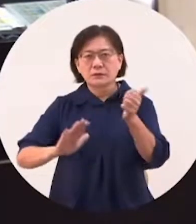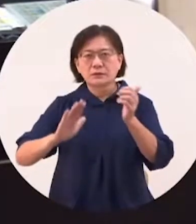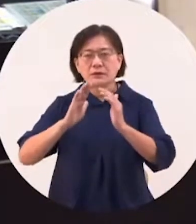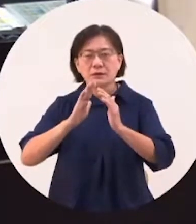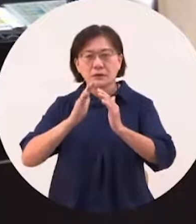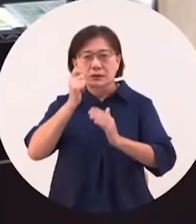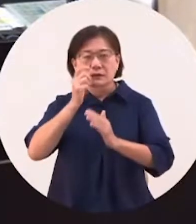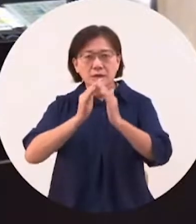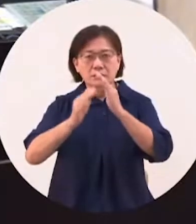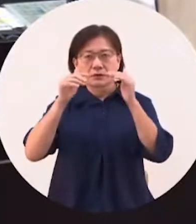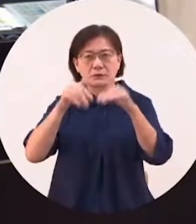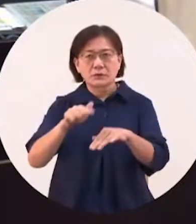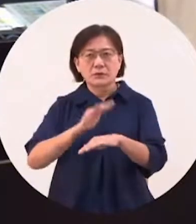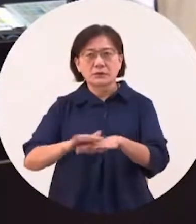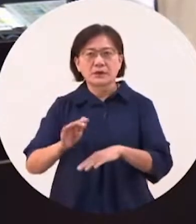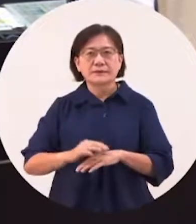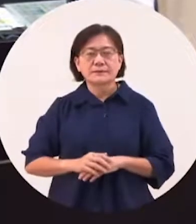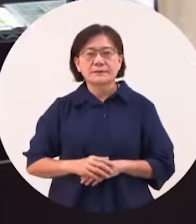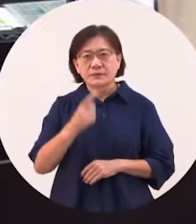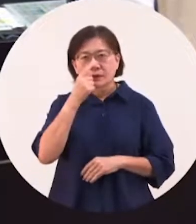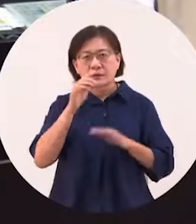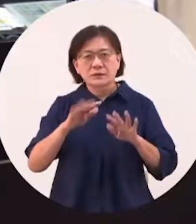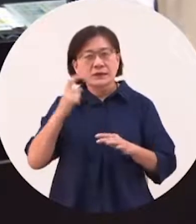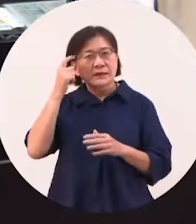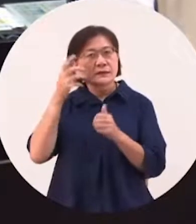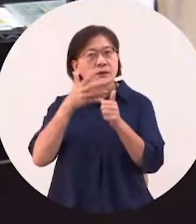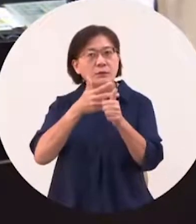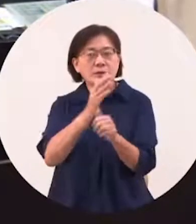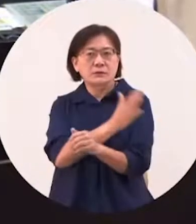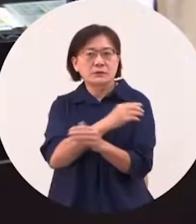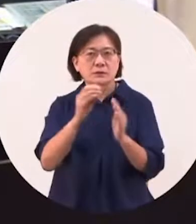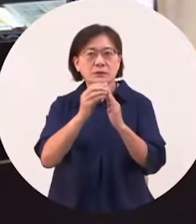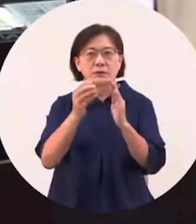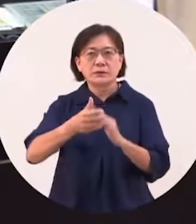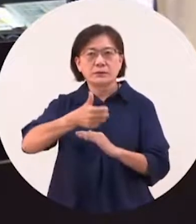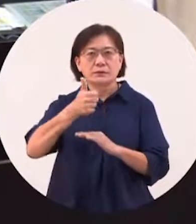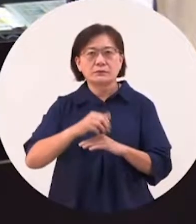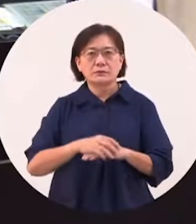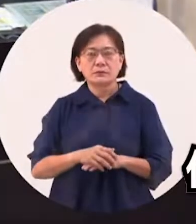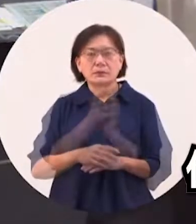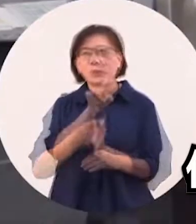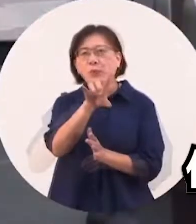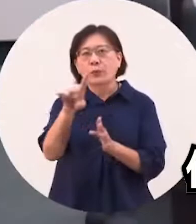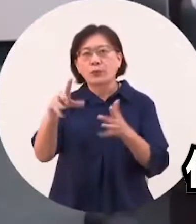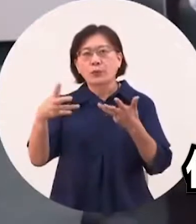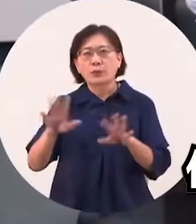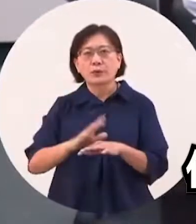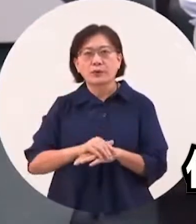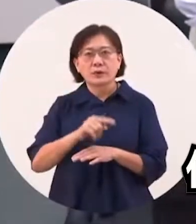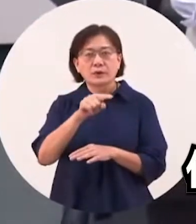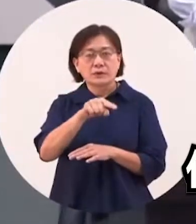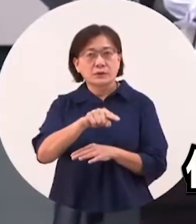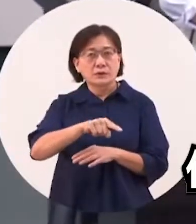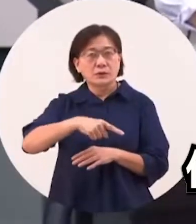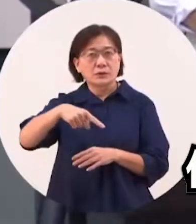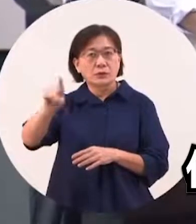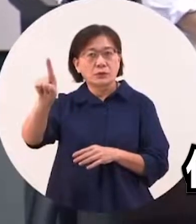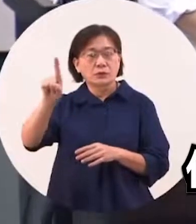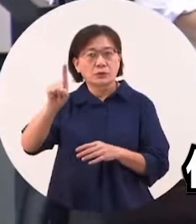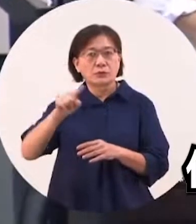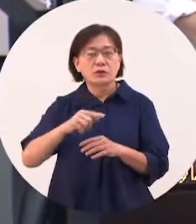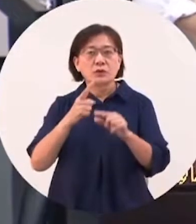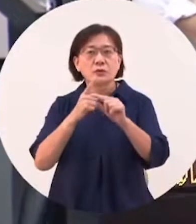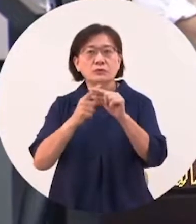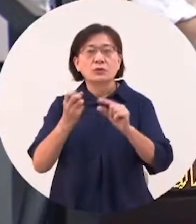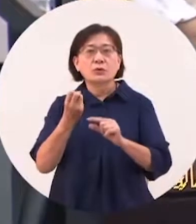我来请教这个陈局长吼，我请教你，你捌去福城啊？迄个中华